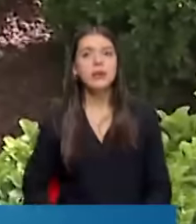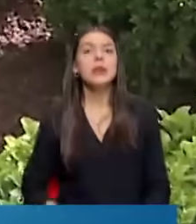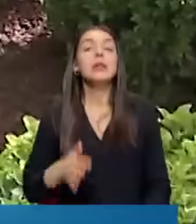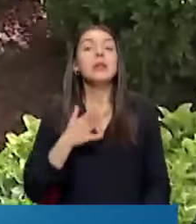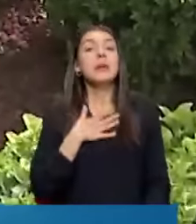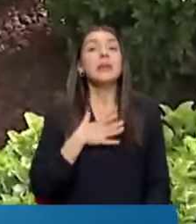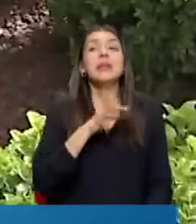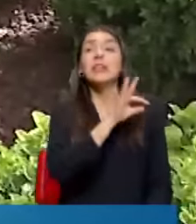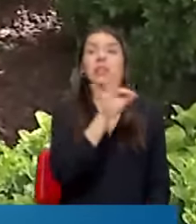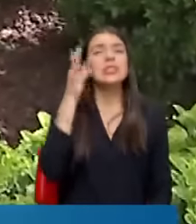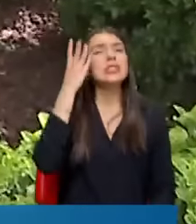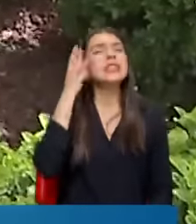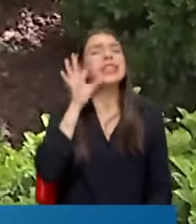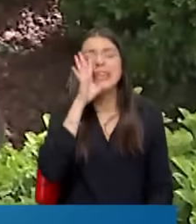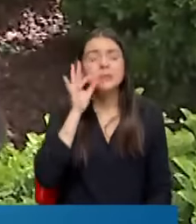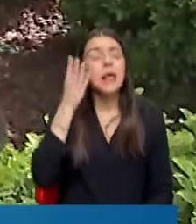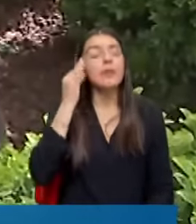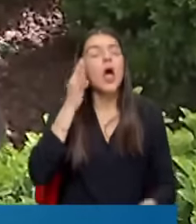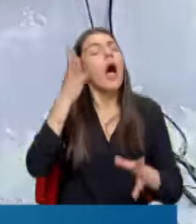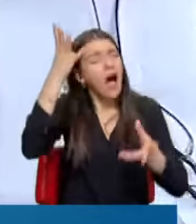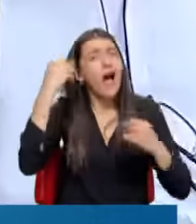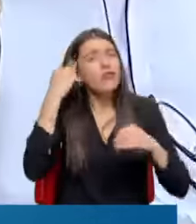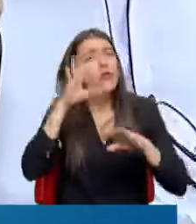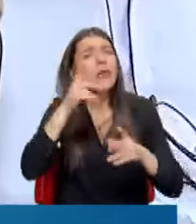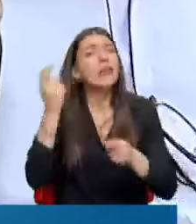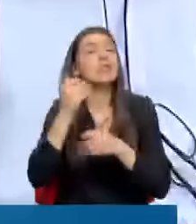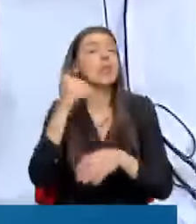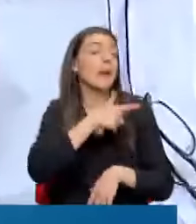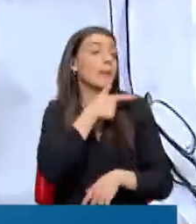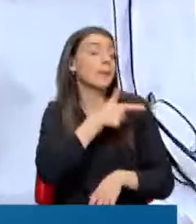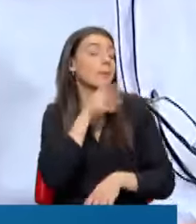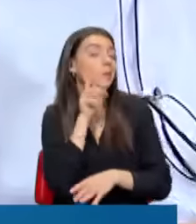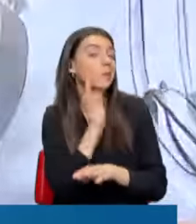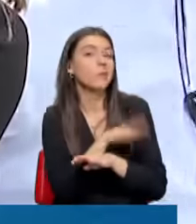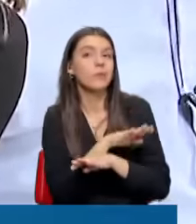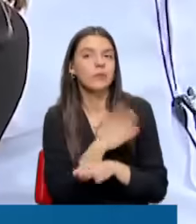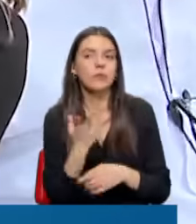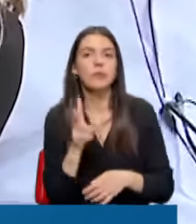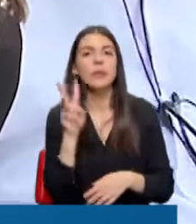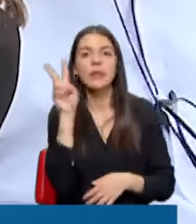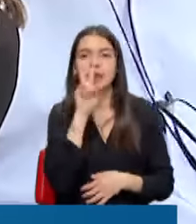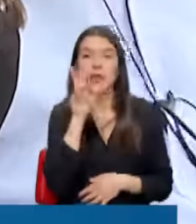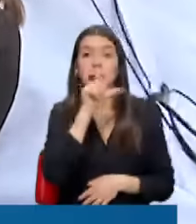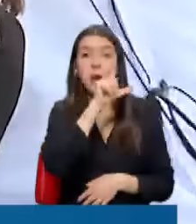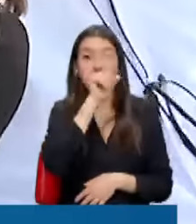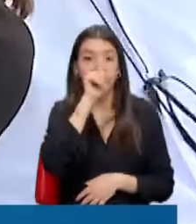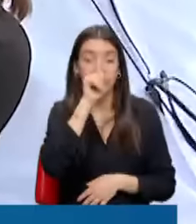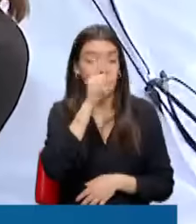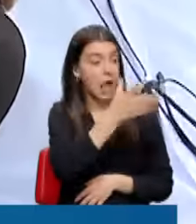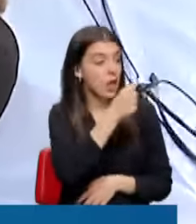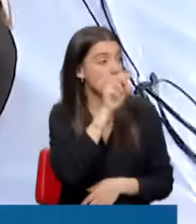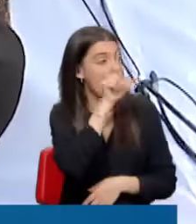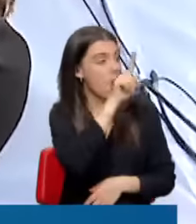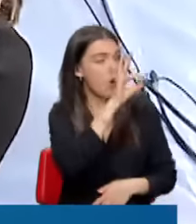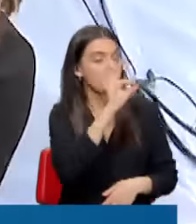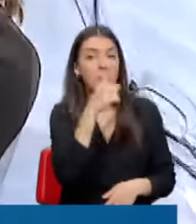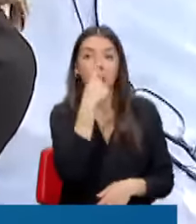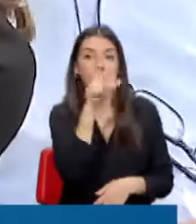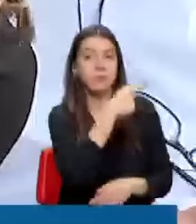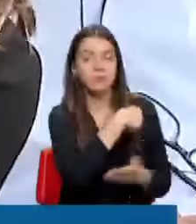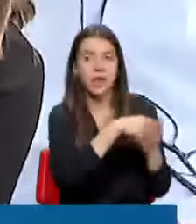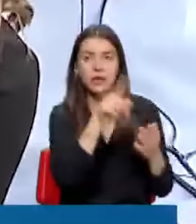kimse anlamıyor. Anlıyor da işine gelmiyor. Üzülmeyecek, kızılmayacak bir durum var mı? Biri alıyor 10 milyon maaş, biri alıyor 150 milyon